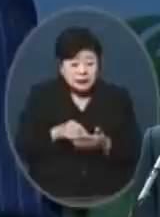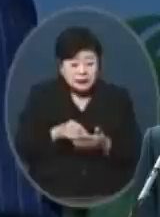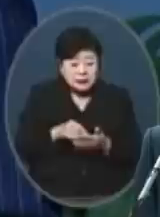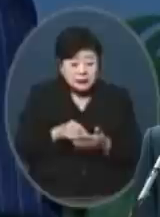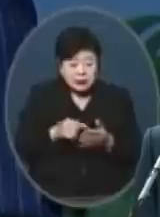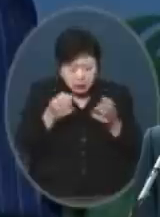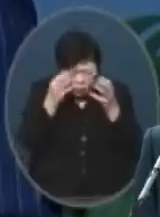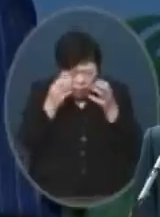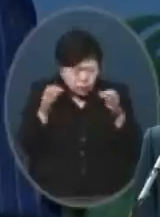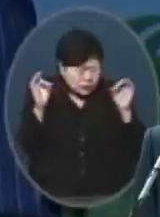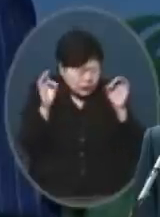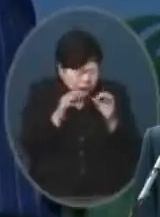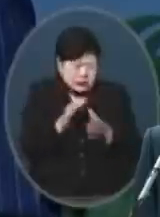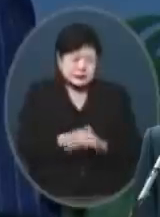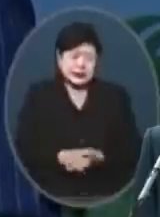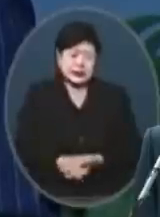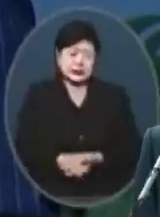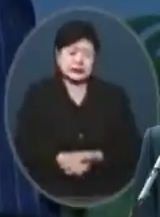고통이 사라지고